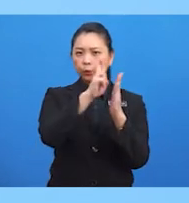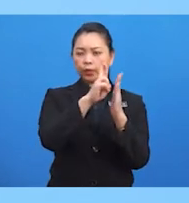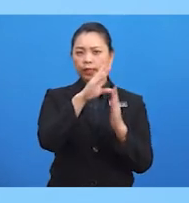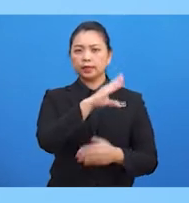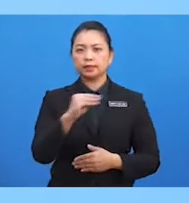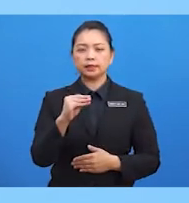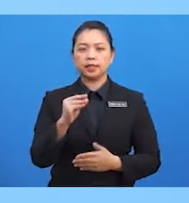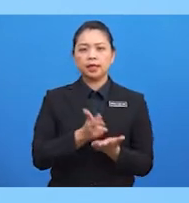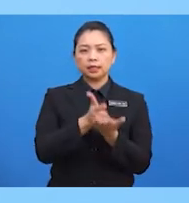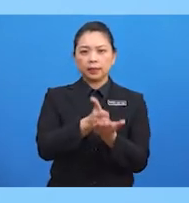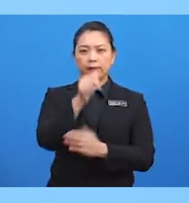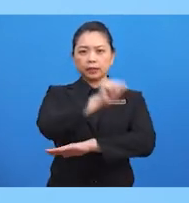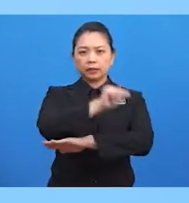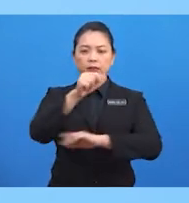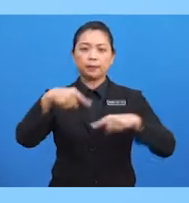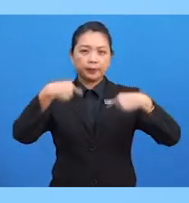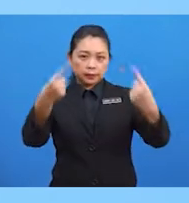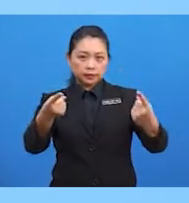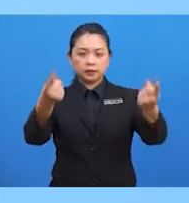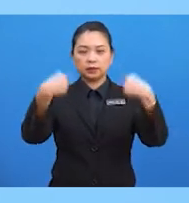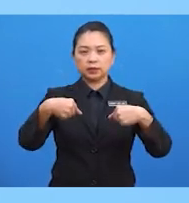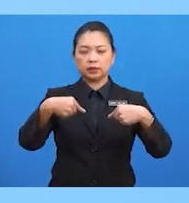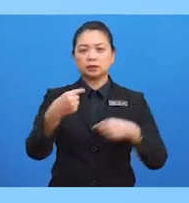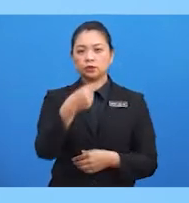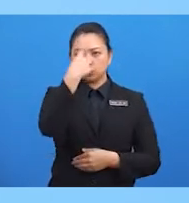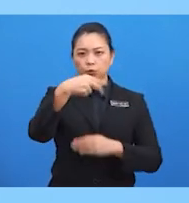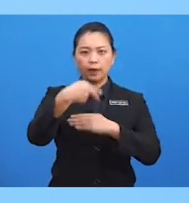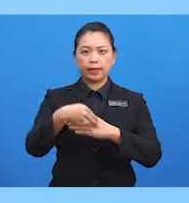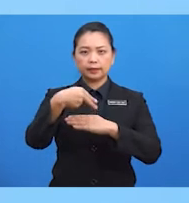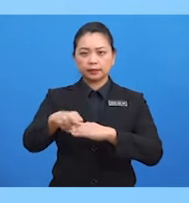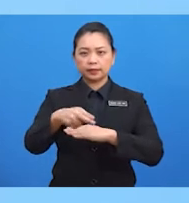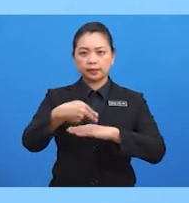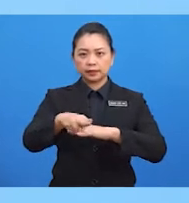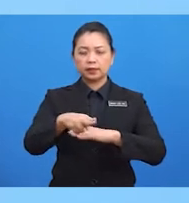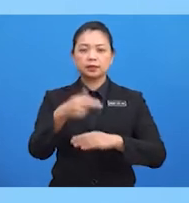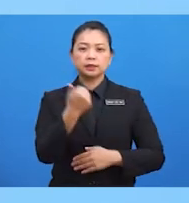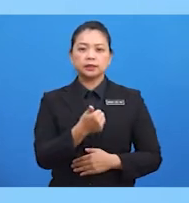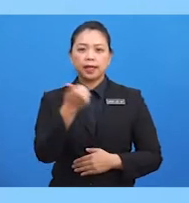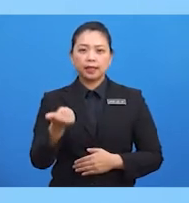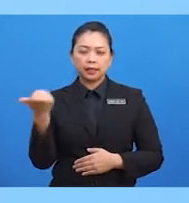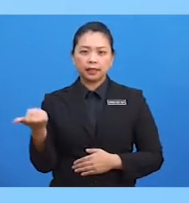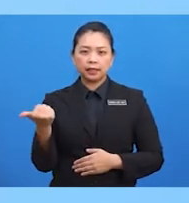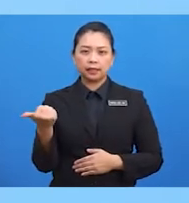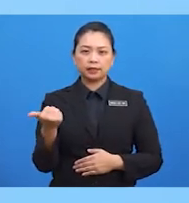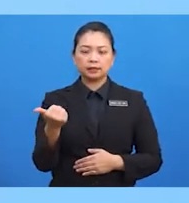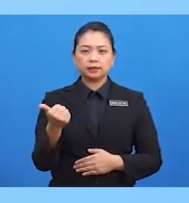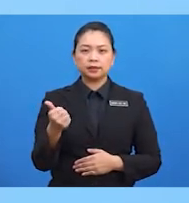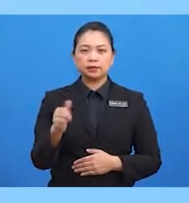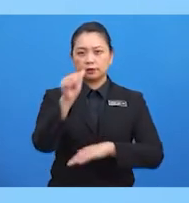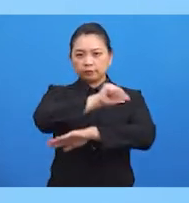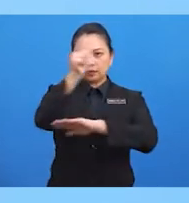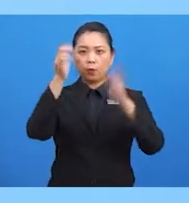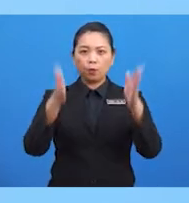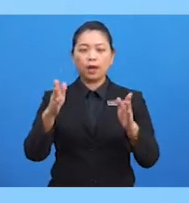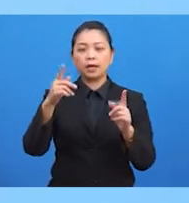angkasa ulang-alik digunakan untuk menghantar peralatan dan angkasawan ke